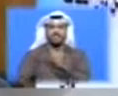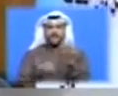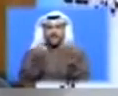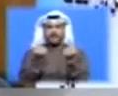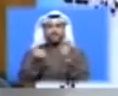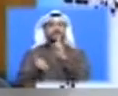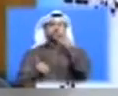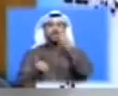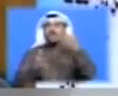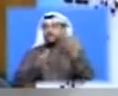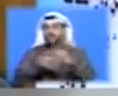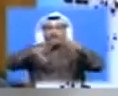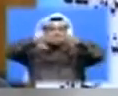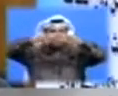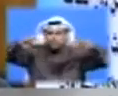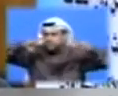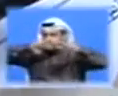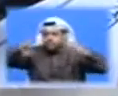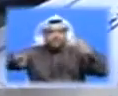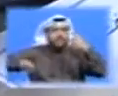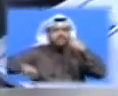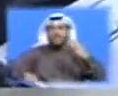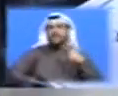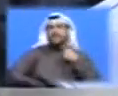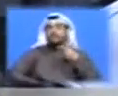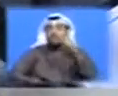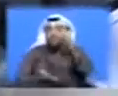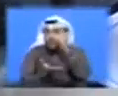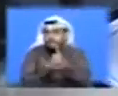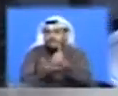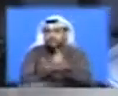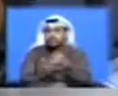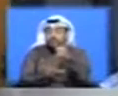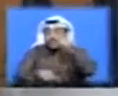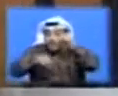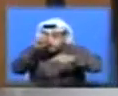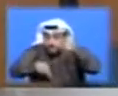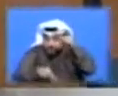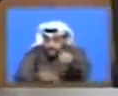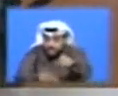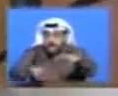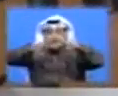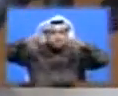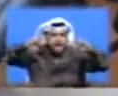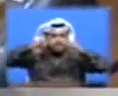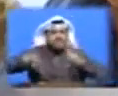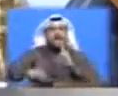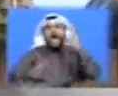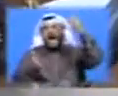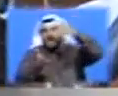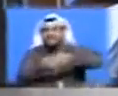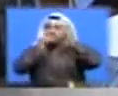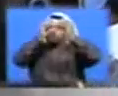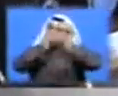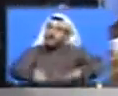عنوان البحث العلمي ركيزة لحل المشكلات. البحث العلمي ركيزة لحل المشكلات هو عنوان المؤتمر